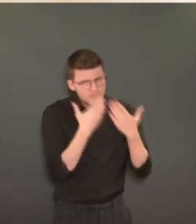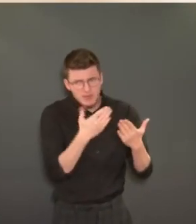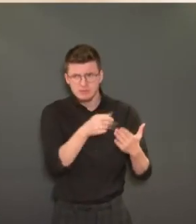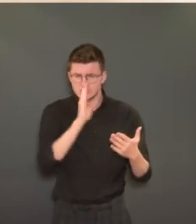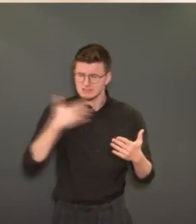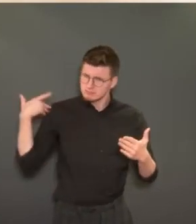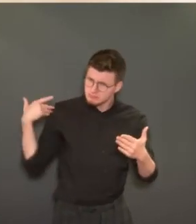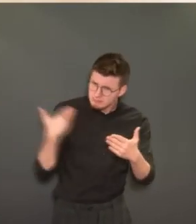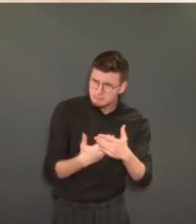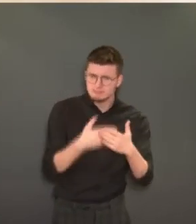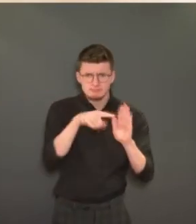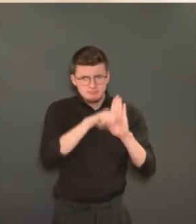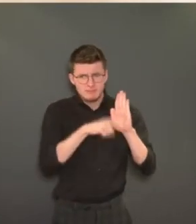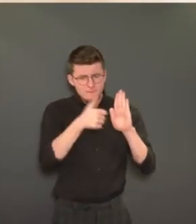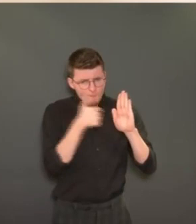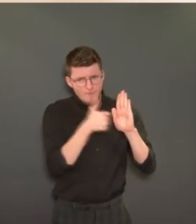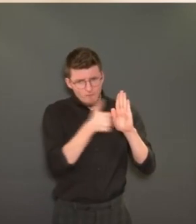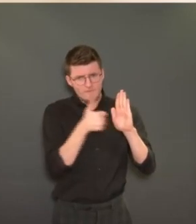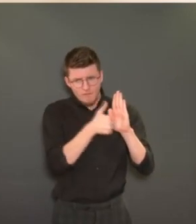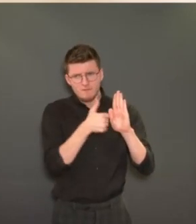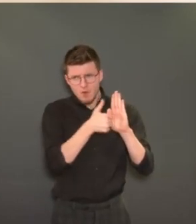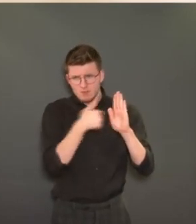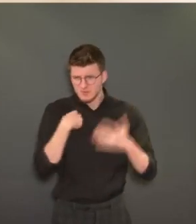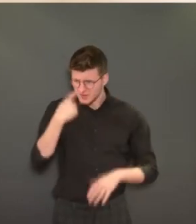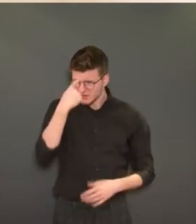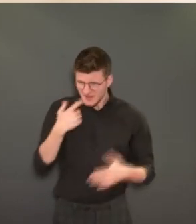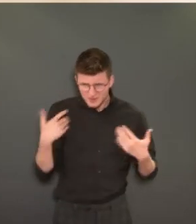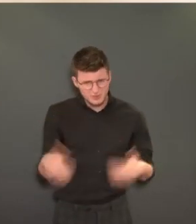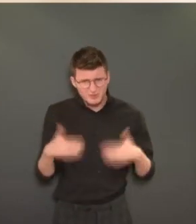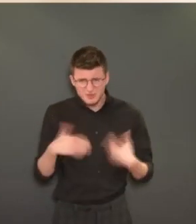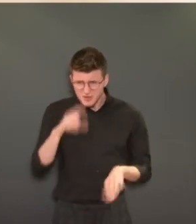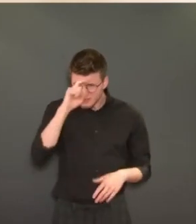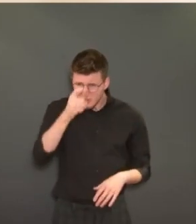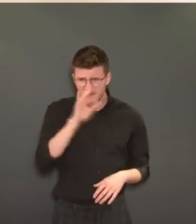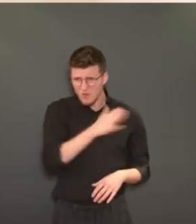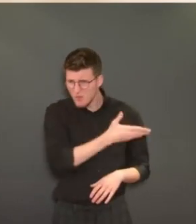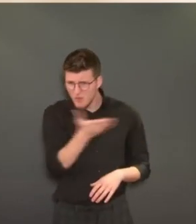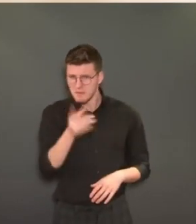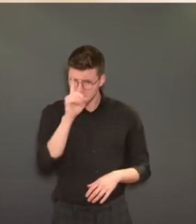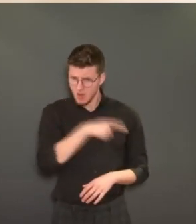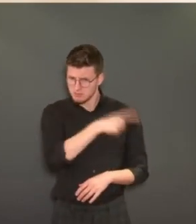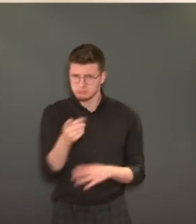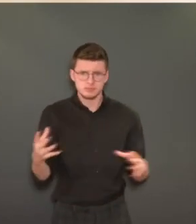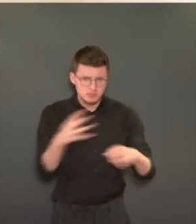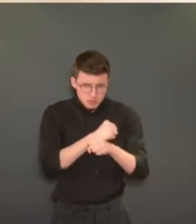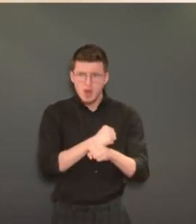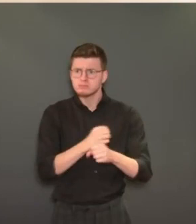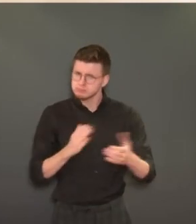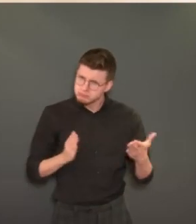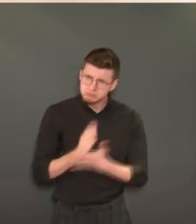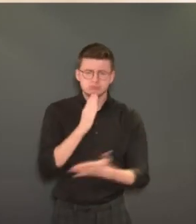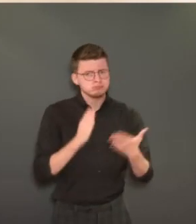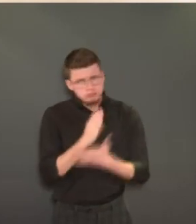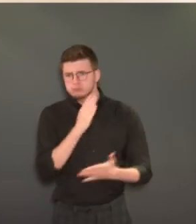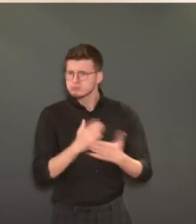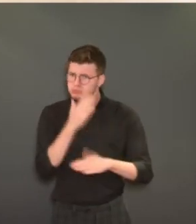les personnes qui ont respecté ces mesures ces derniers jours. Je sais que c'est exigeant, je sais que c'est beaucoup,